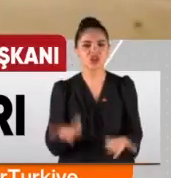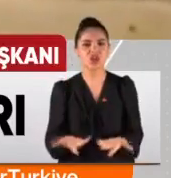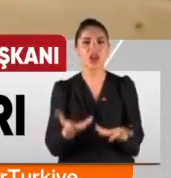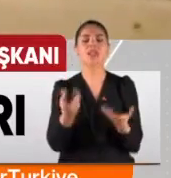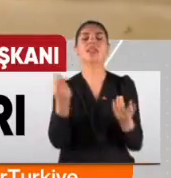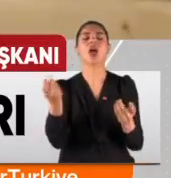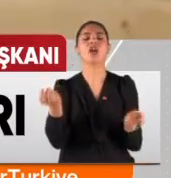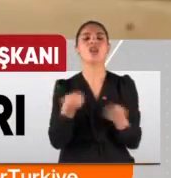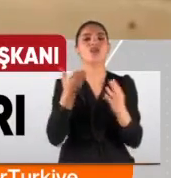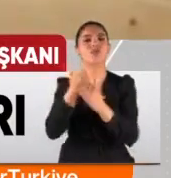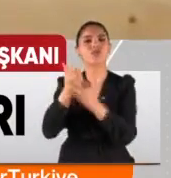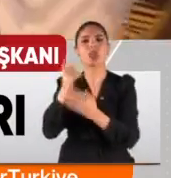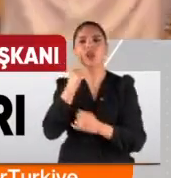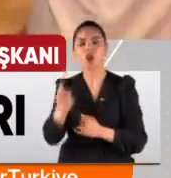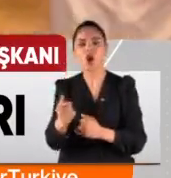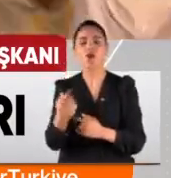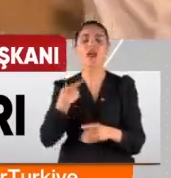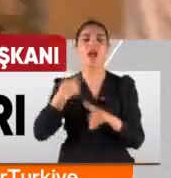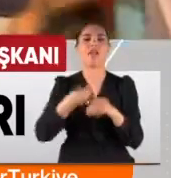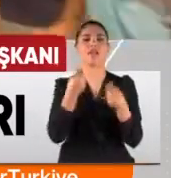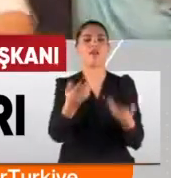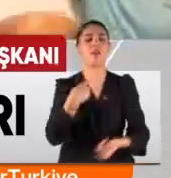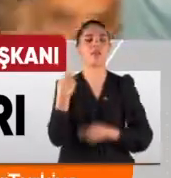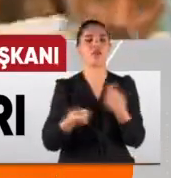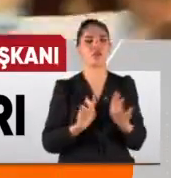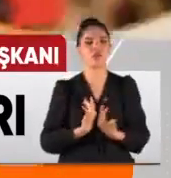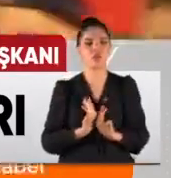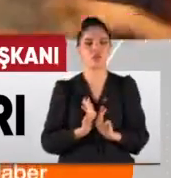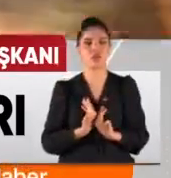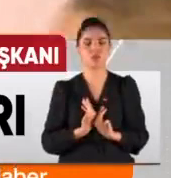istihdam alanında oluşturarak yerine getirme gayretindeyiz.